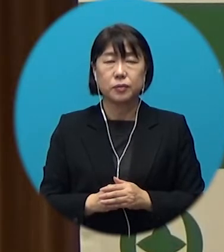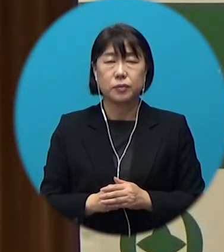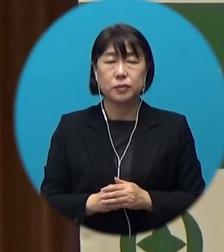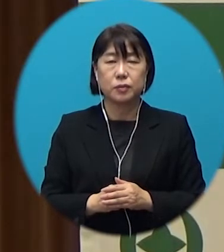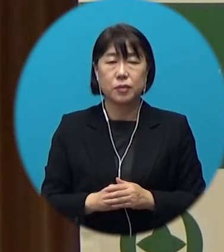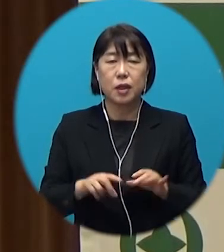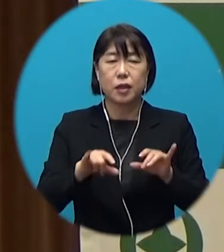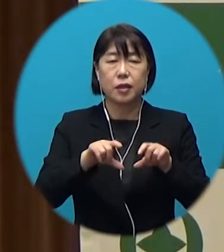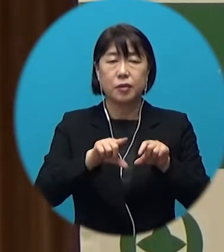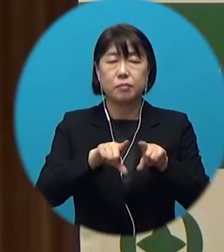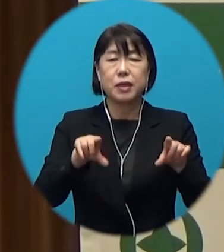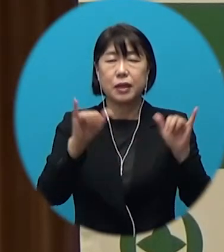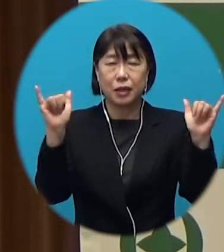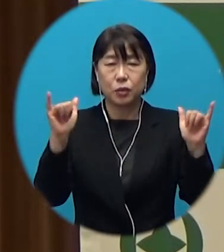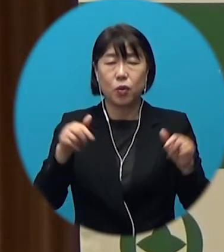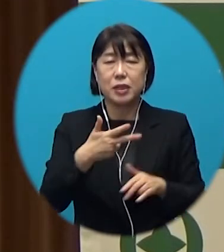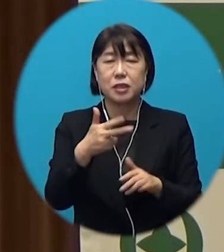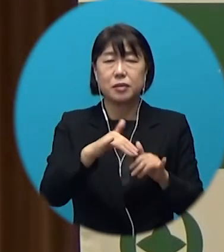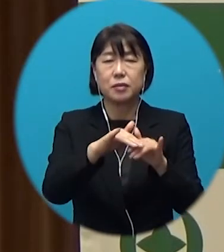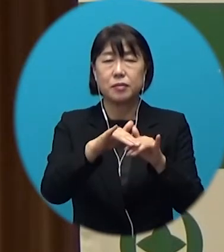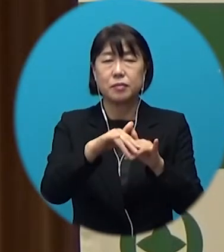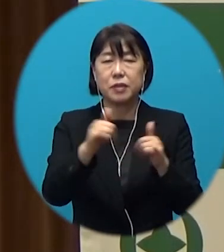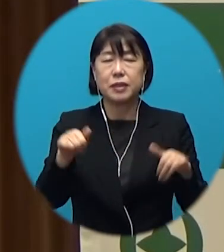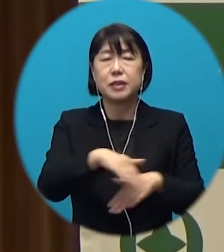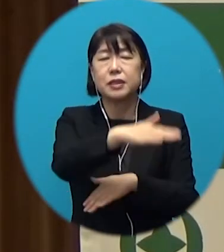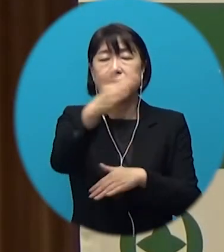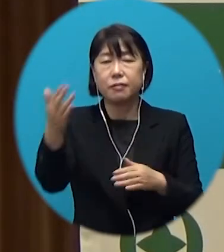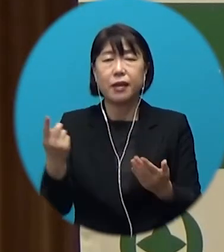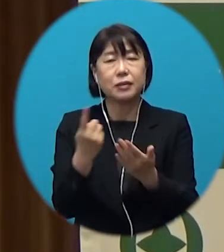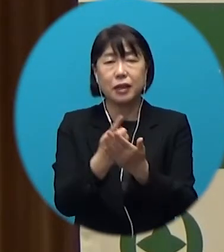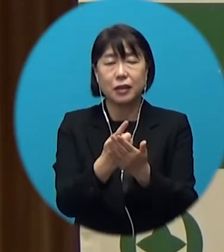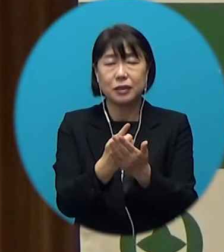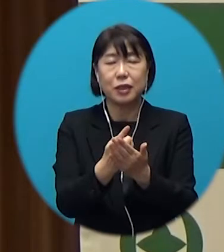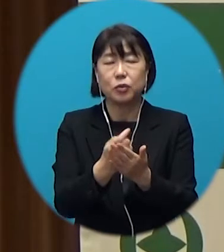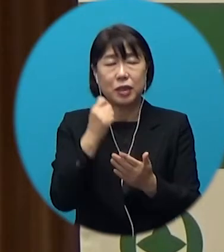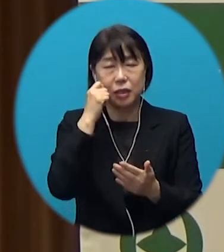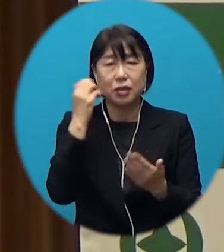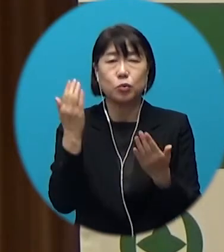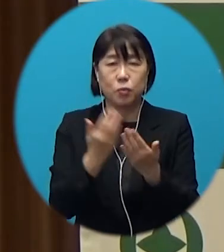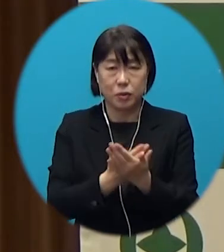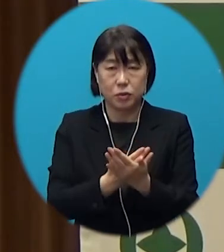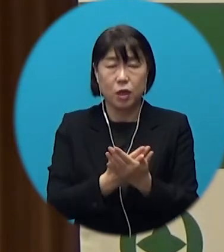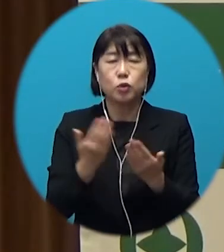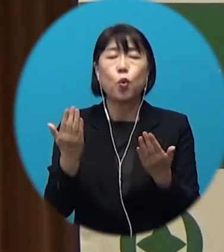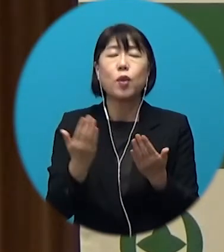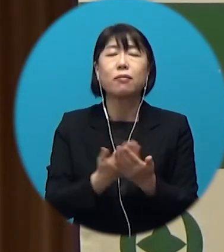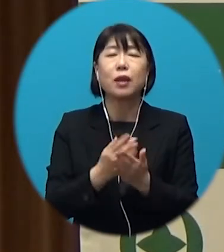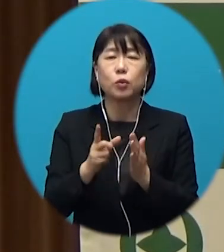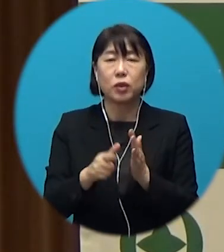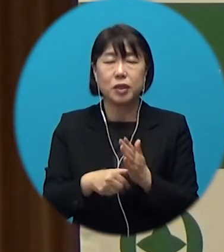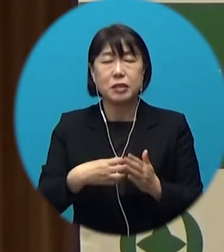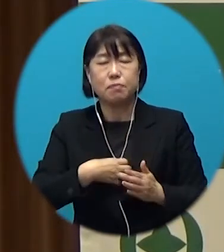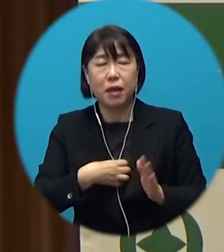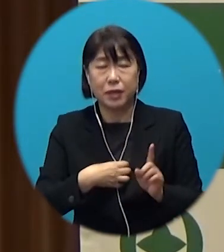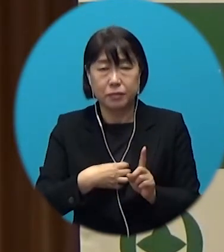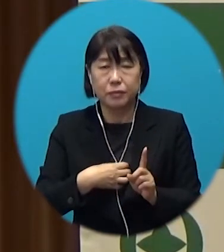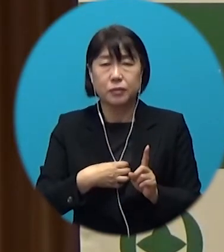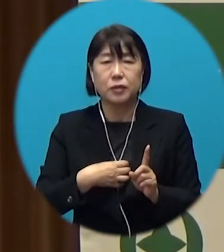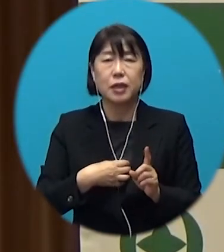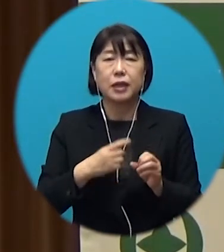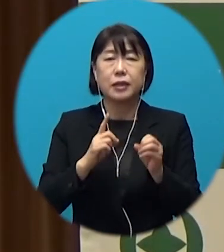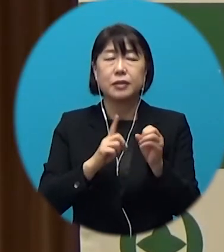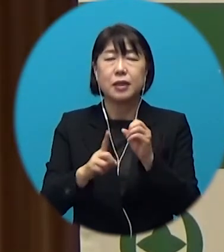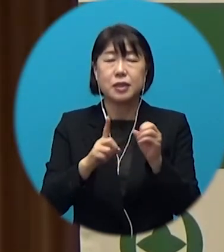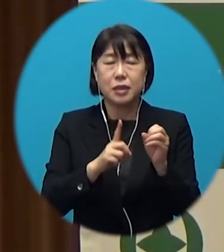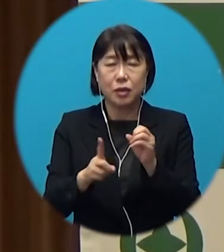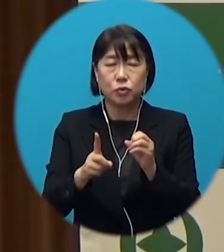か、市民全体が参加しないと実現できないかと思うんですが、そういう時に一番懸念されるのは、やはりその、デジタルデバイド、その情